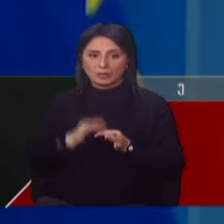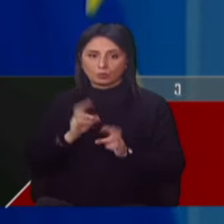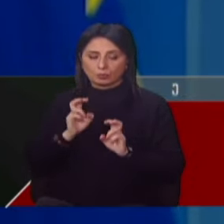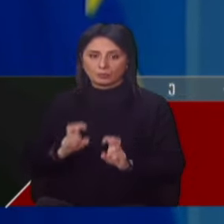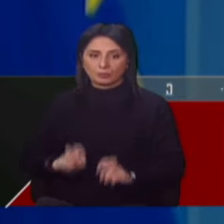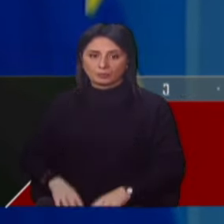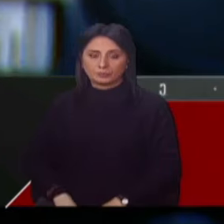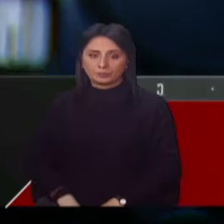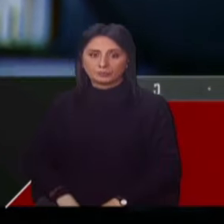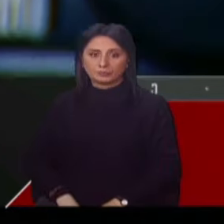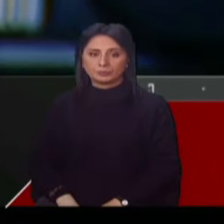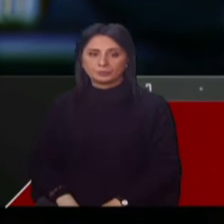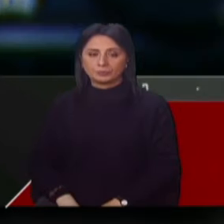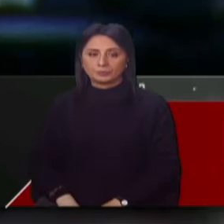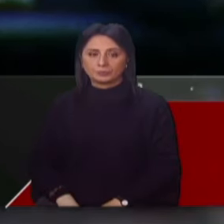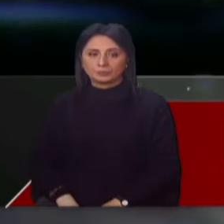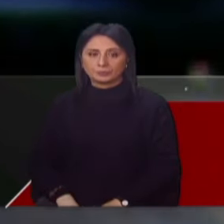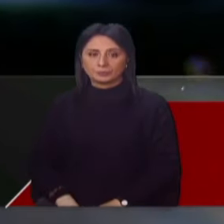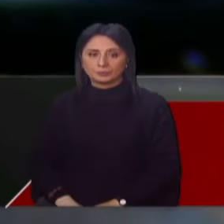პასუხისგებლობა.